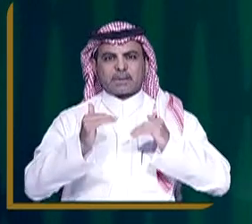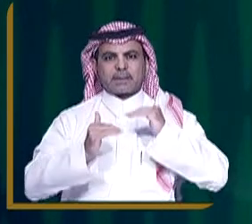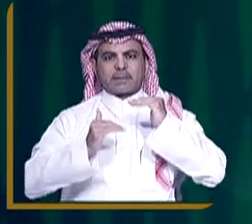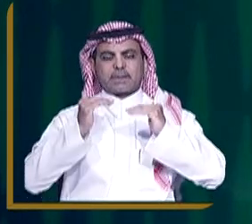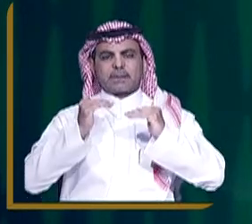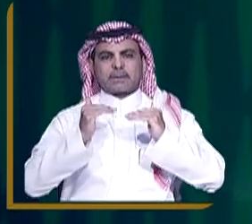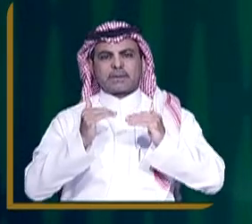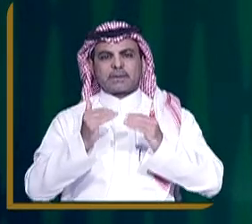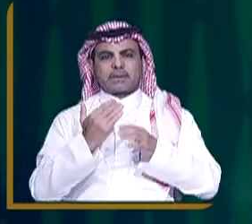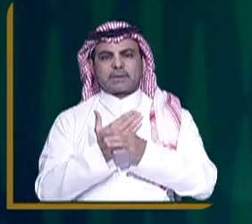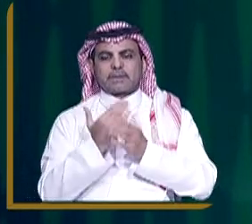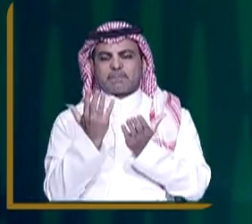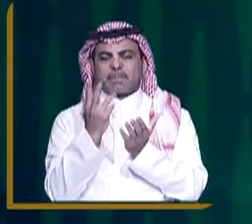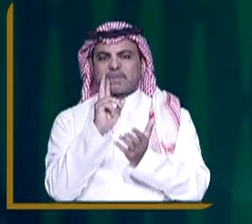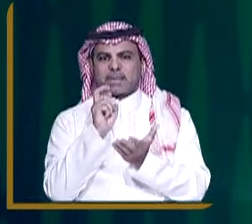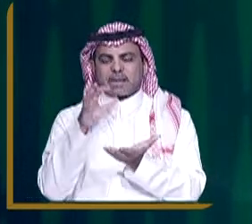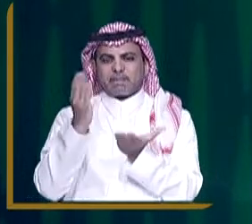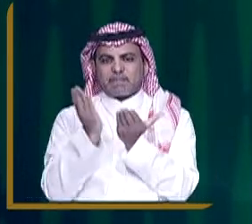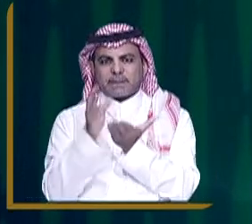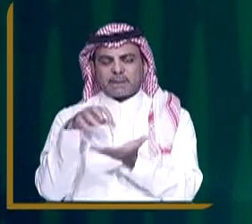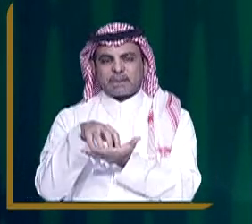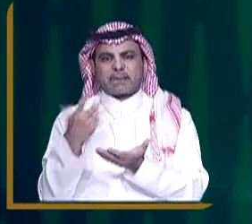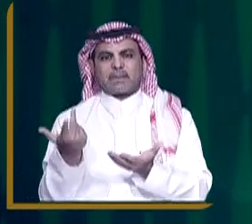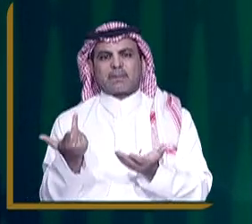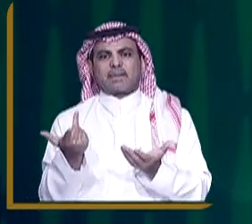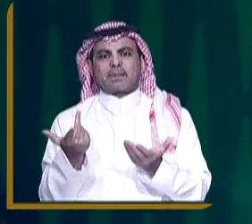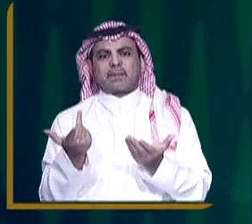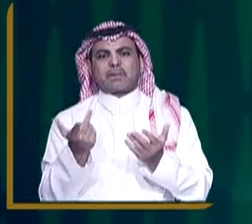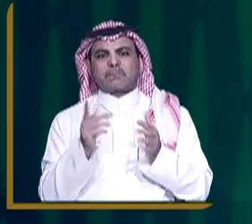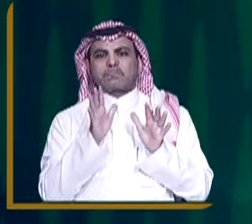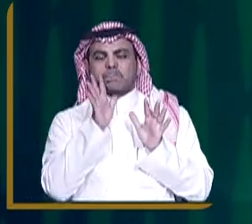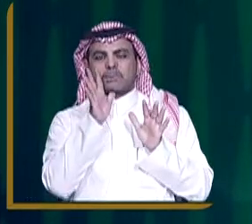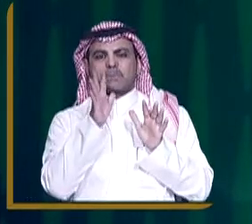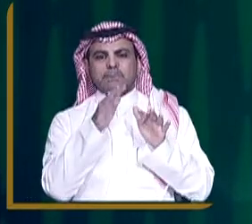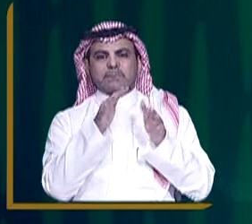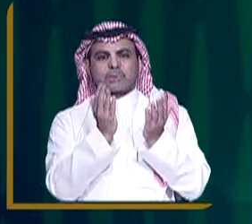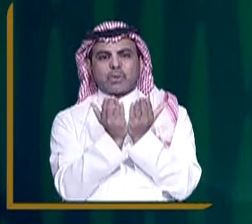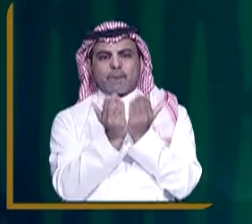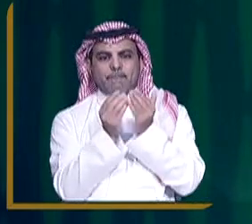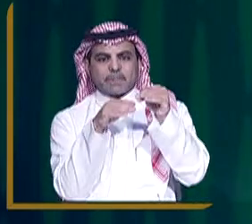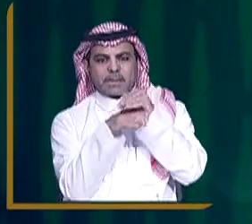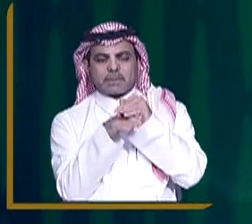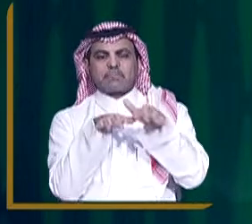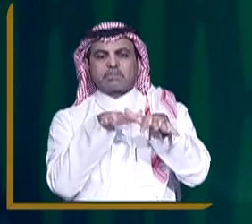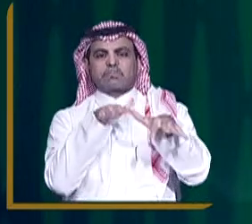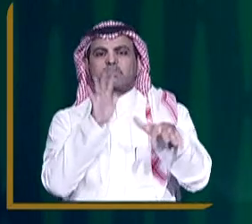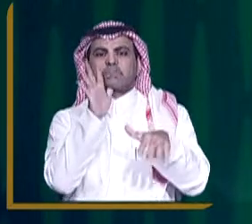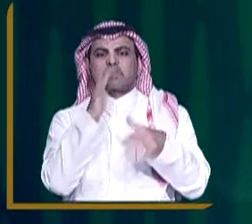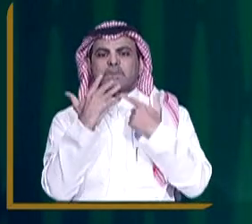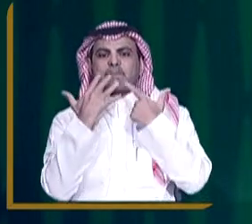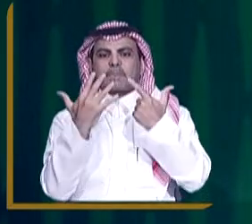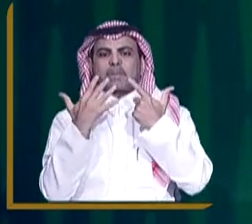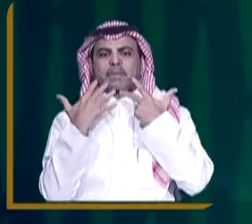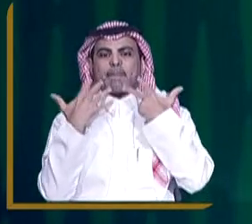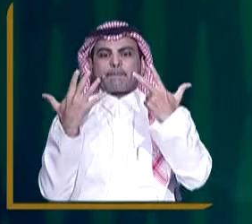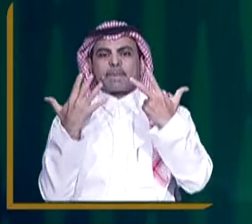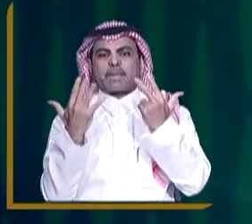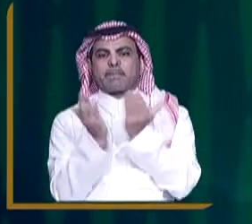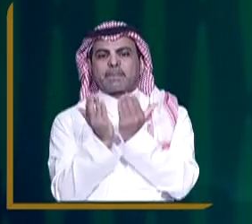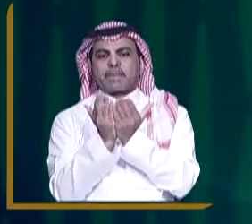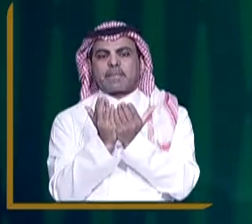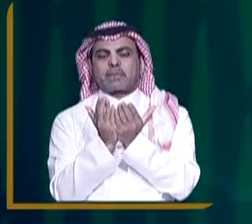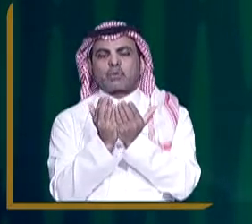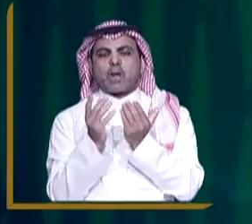خلال مباني مستاجره ومن خلال كثافه طلابيه اصبحت تصل في بعض المباني الى 700 او 800